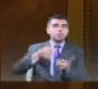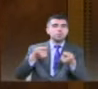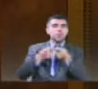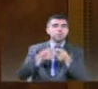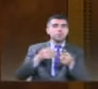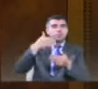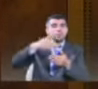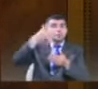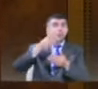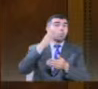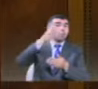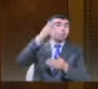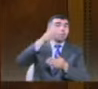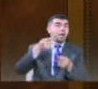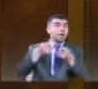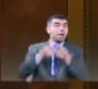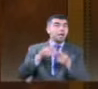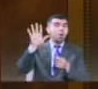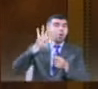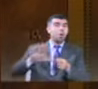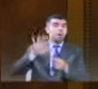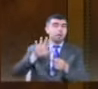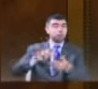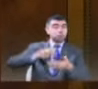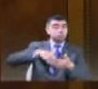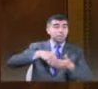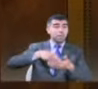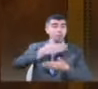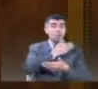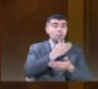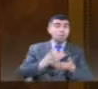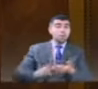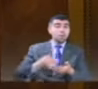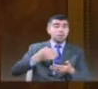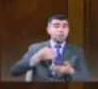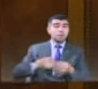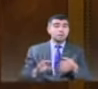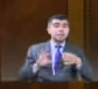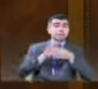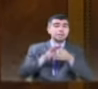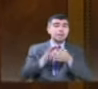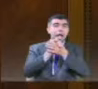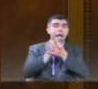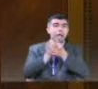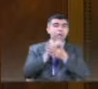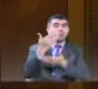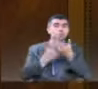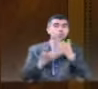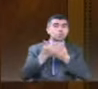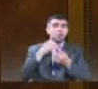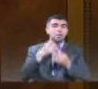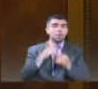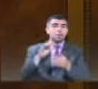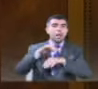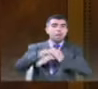المغرب والاتحاد الأوروبي. إن توقيع الحكومة على بروتوكول الاتفاق الخاص ببرنامج التعاون إلى جانب الأمين العام لمنظمة